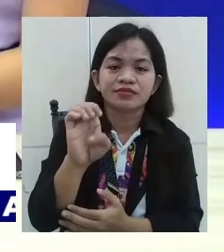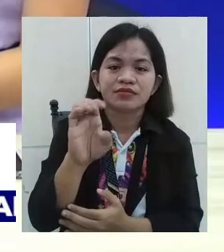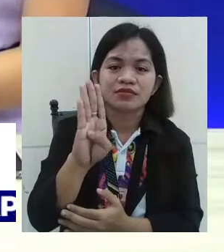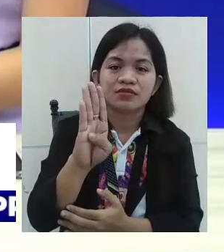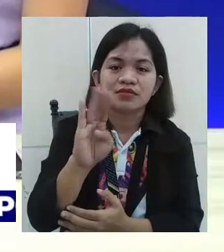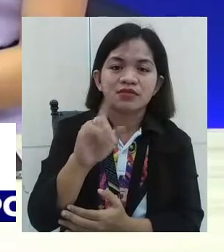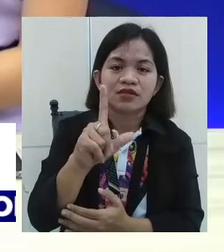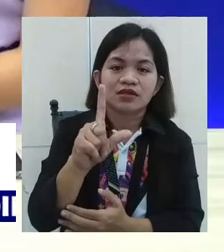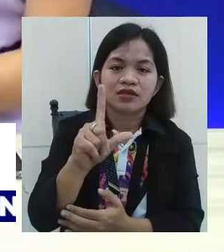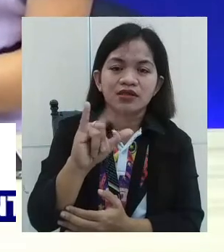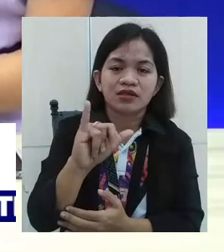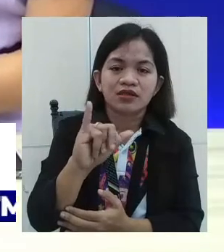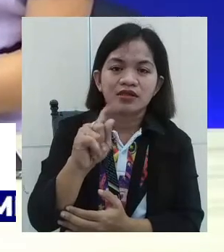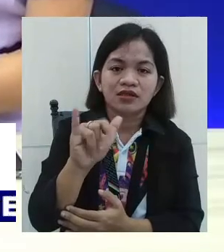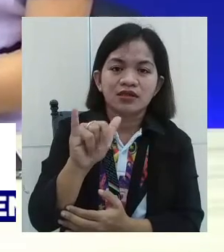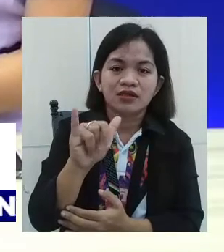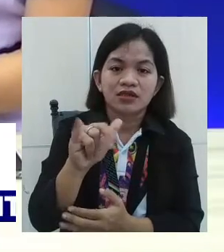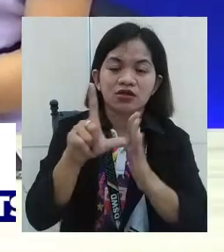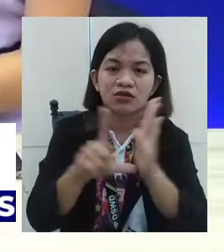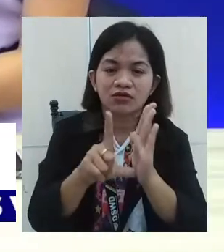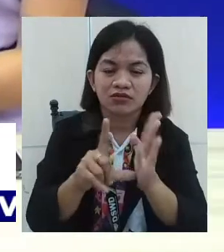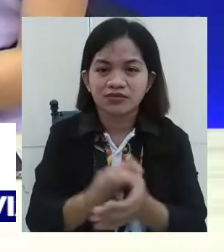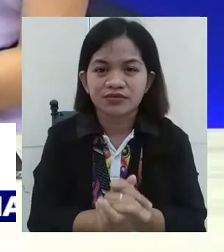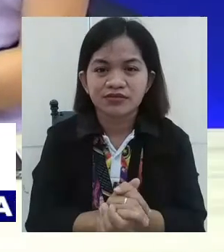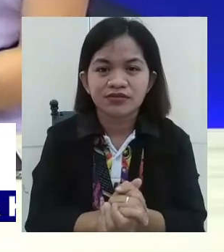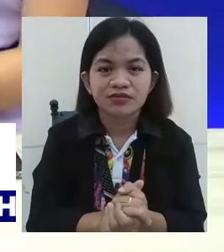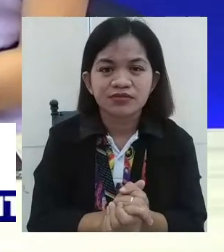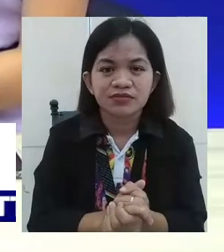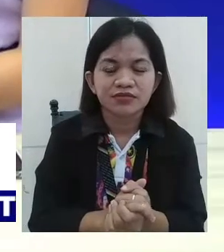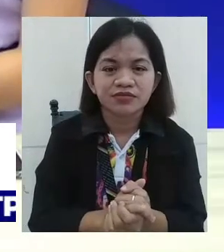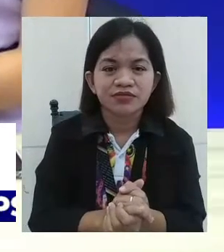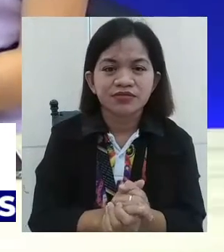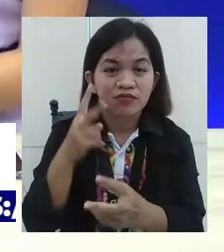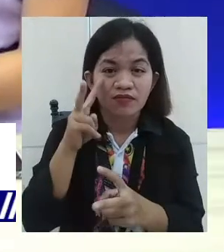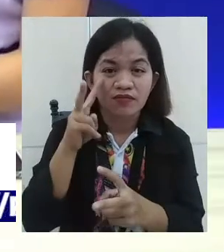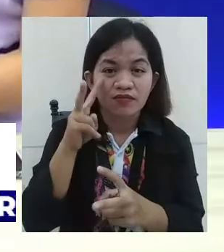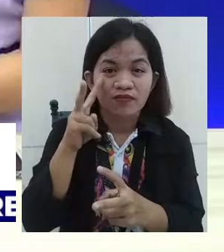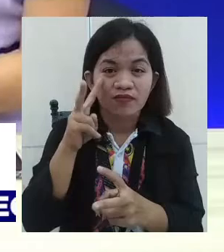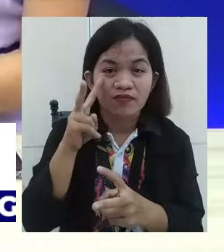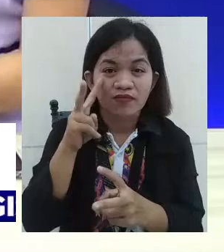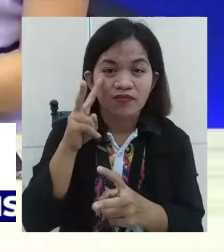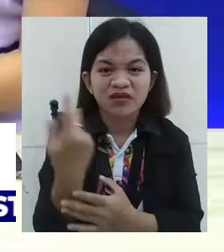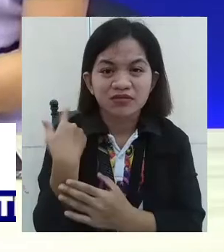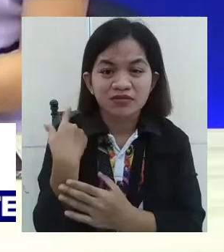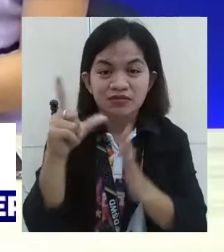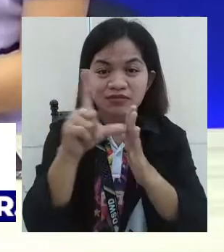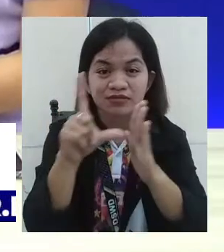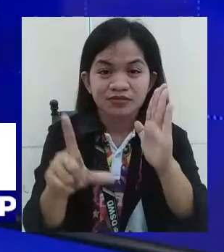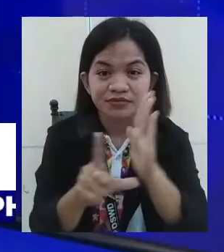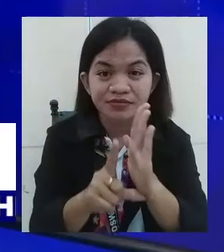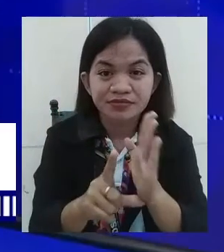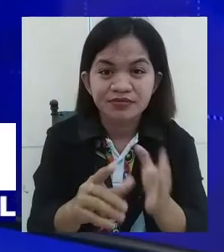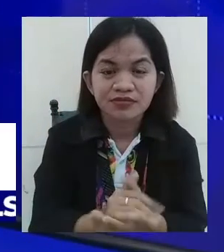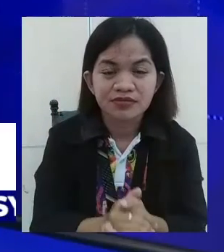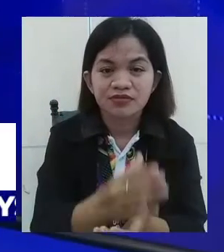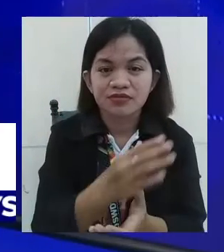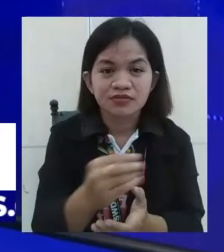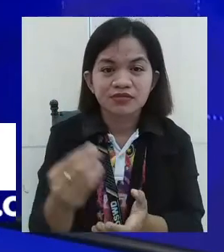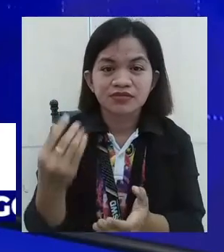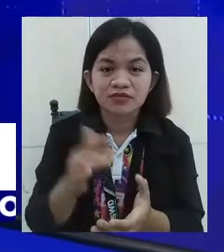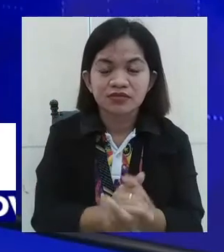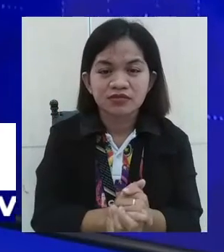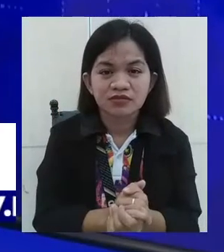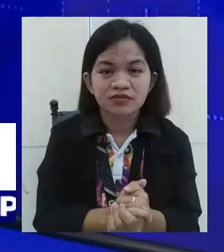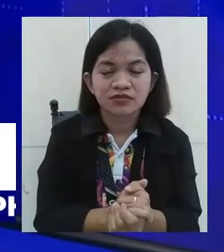Batas Pambansa bilang 344, kung titingnan dyan ang batas na yan, ay ang siniserve lang niya are